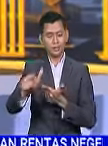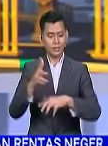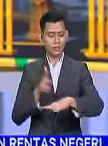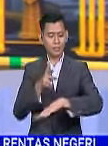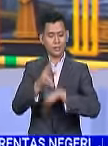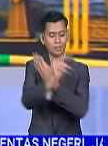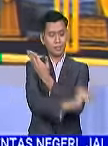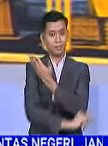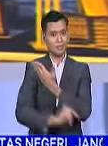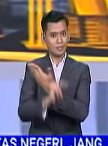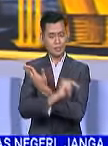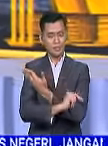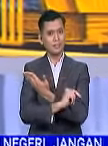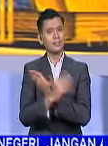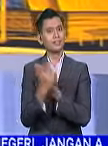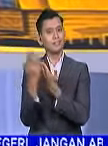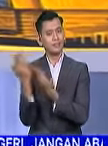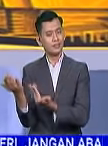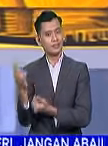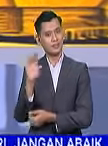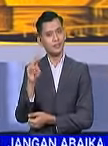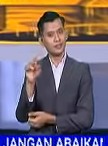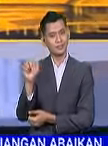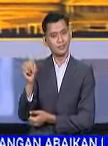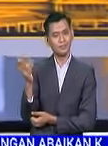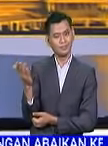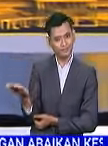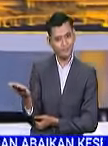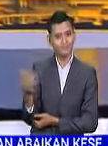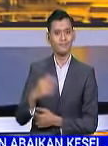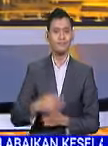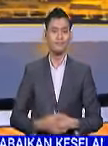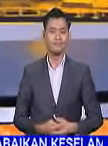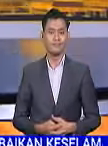Kenyalang petang ini. Terus saja langsung bersama Vanessa Mering. Vanessa.